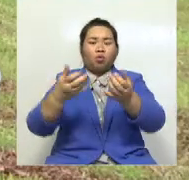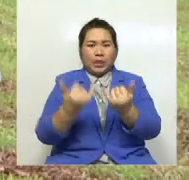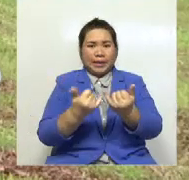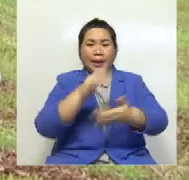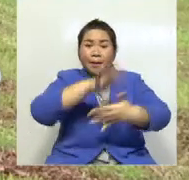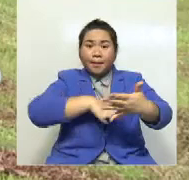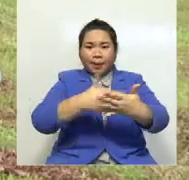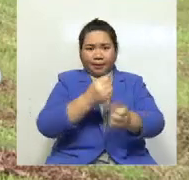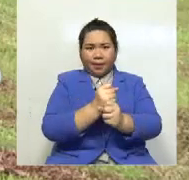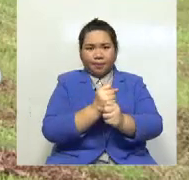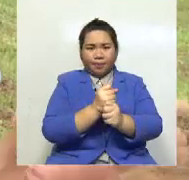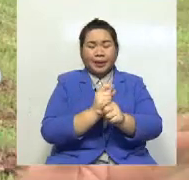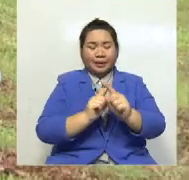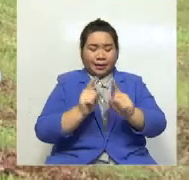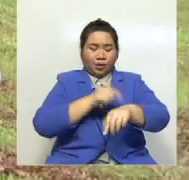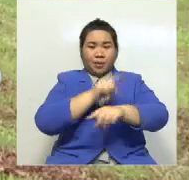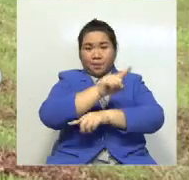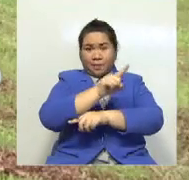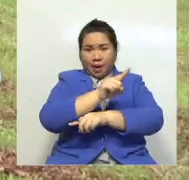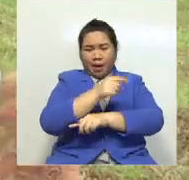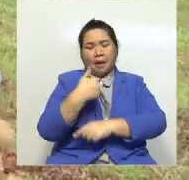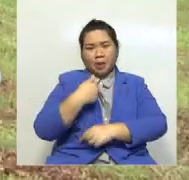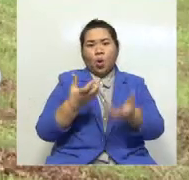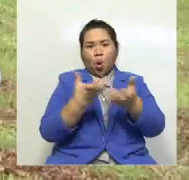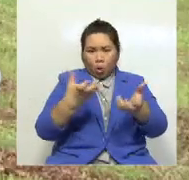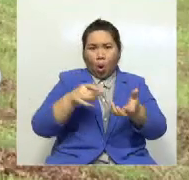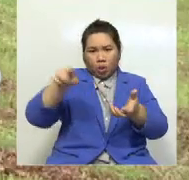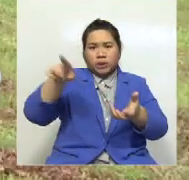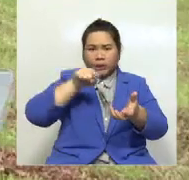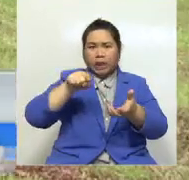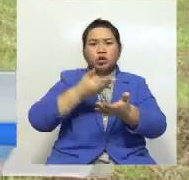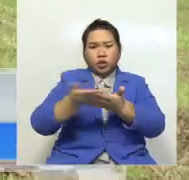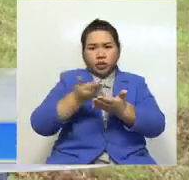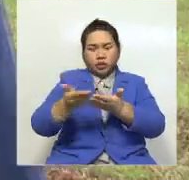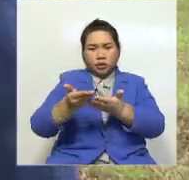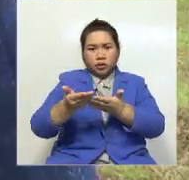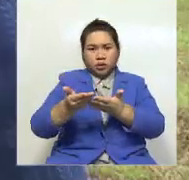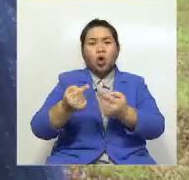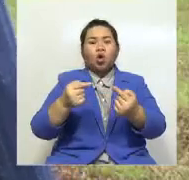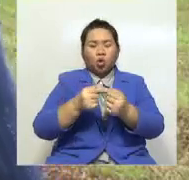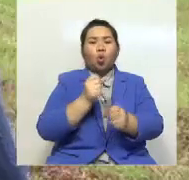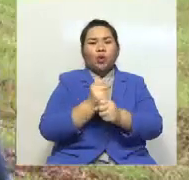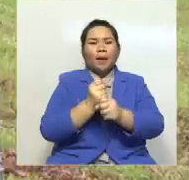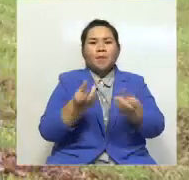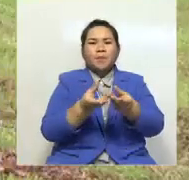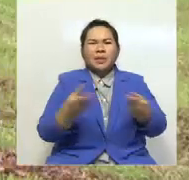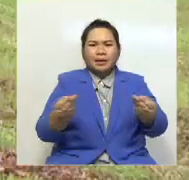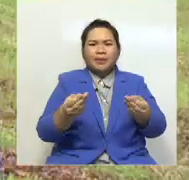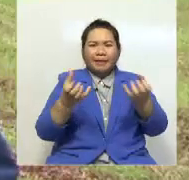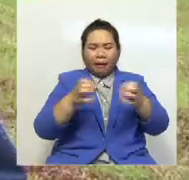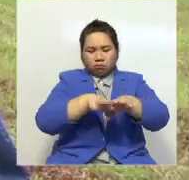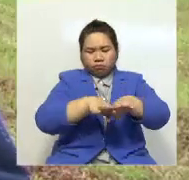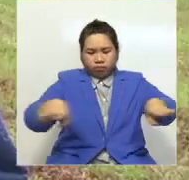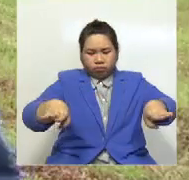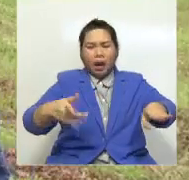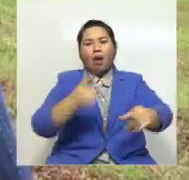นี้นะครับบ่ายนี้นะครับเราประชุมการสั่งวัสดุเลยพรุ่งนี้วัสดุเข้าโดยเฉพาะในเรื่องของเทพื้นคอนกรีตก่อนนะเพื่อเตรียมการก่อสร้างโครง